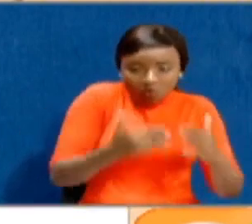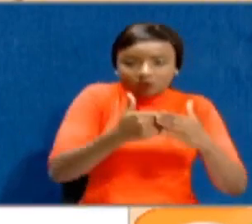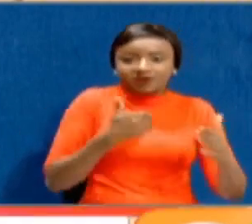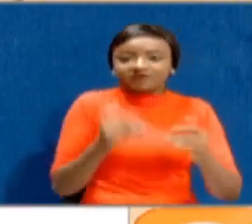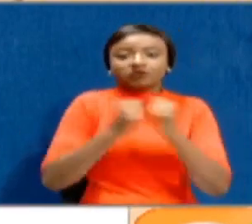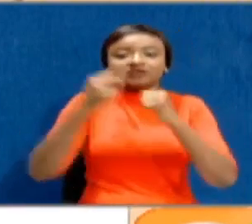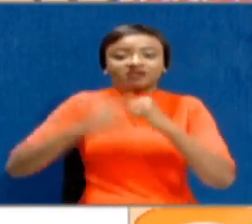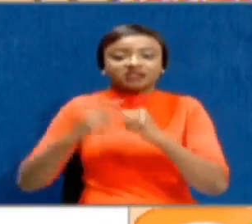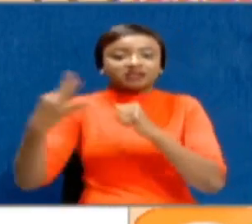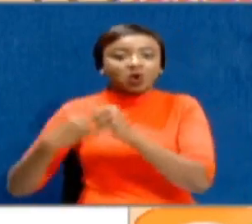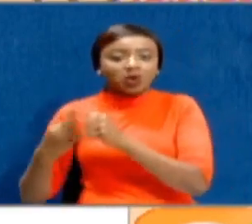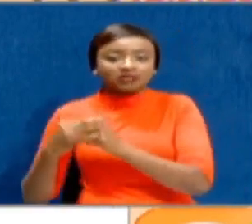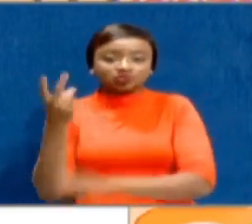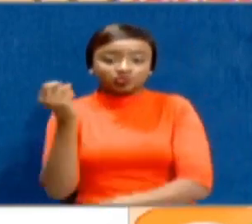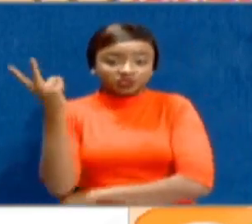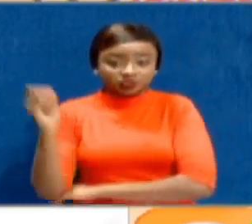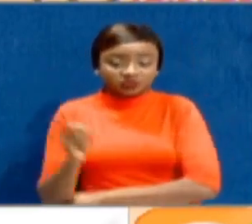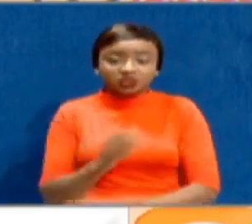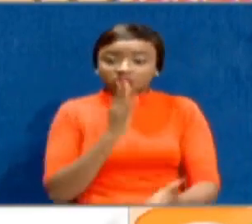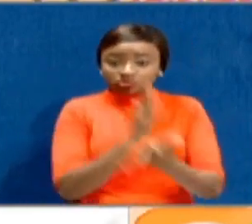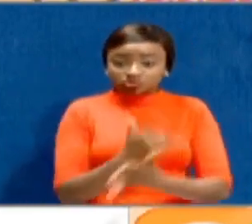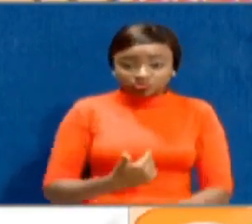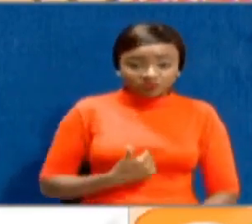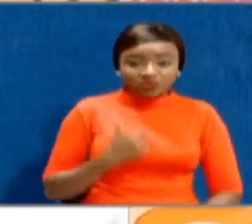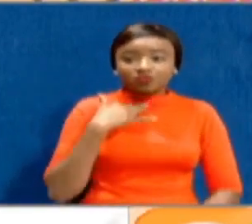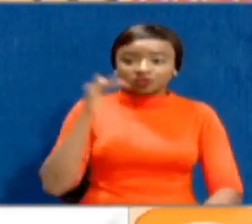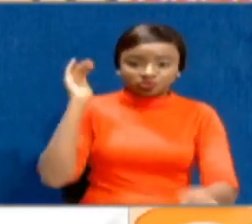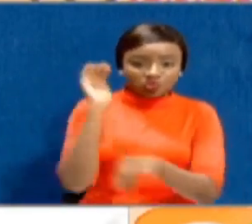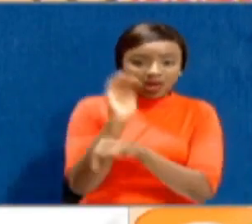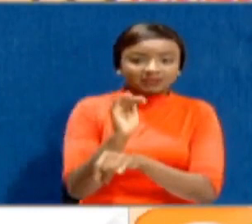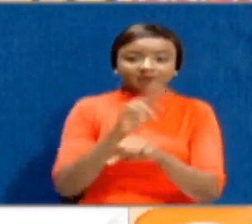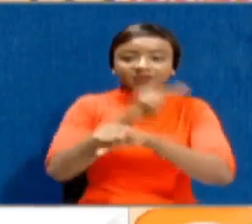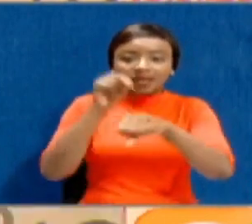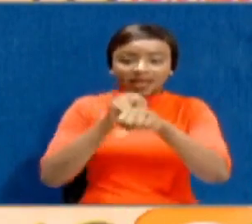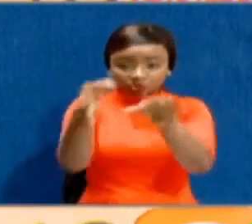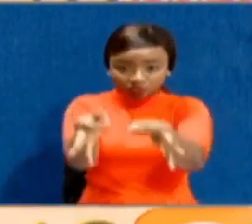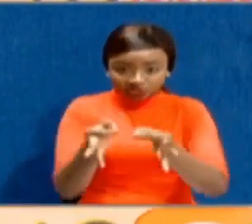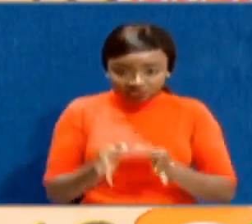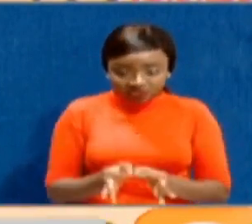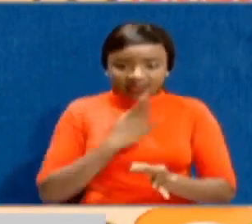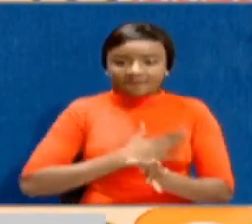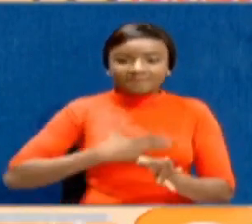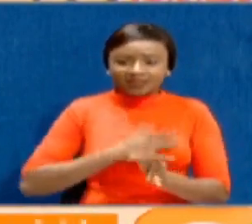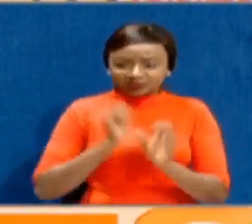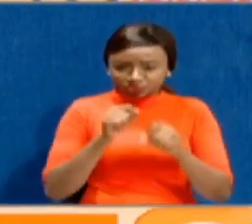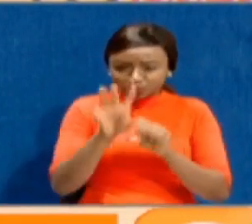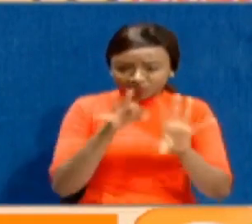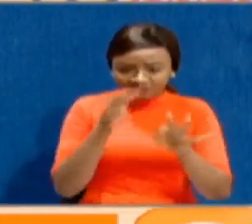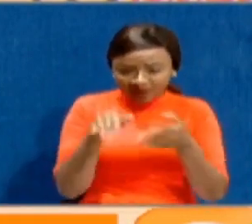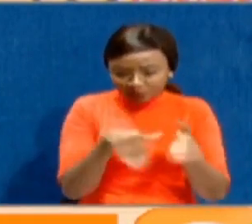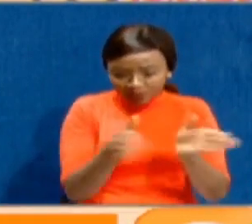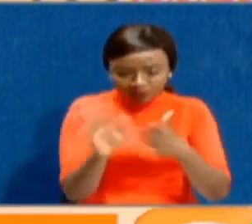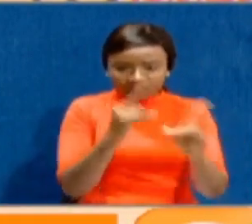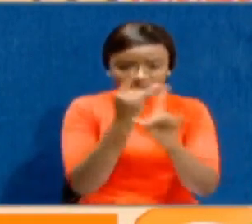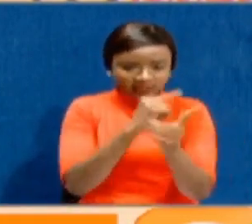17th August 2020. I am really asking that the National Treasury to find a way of